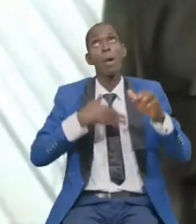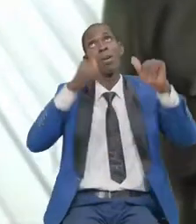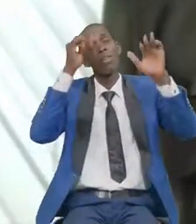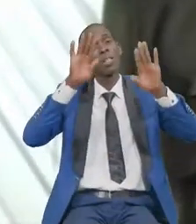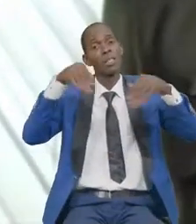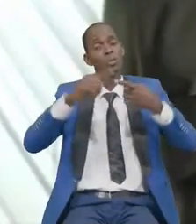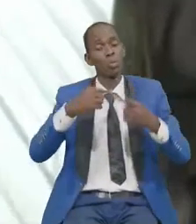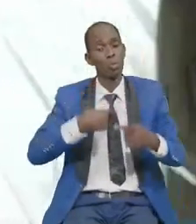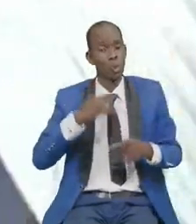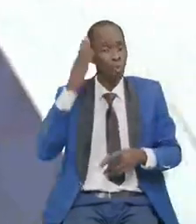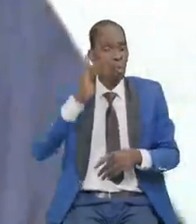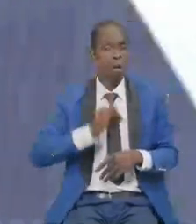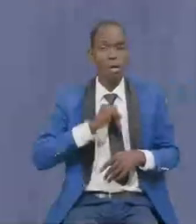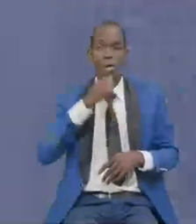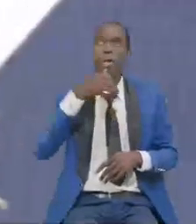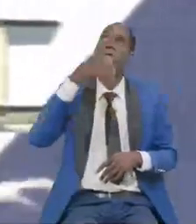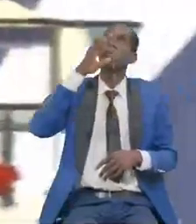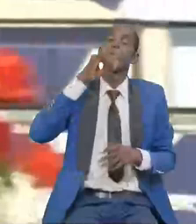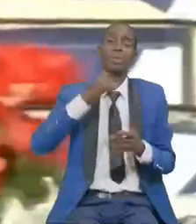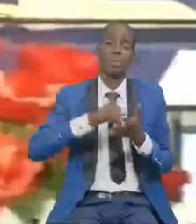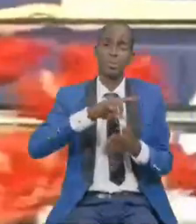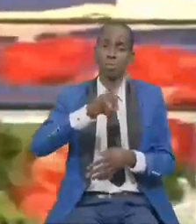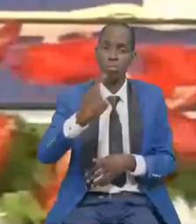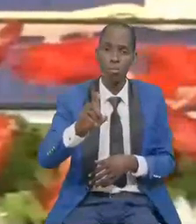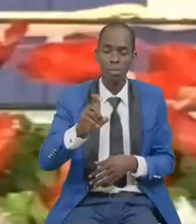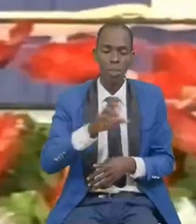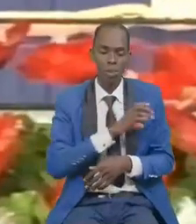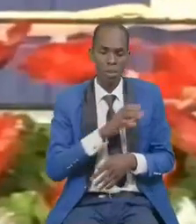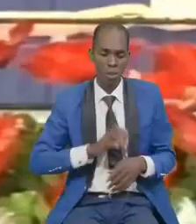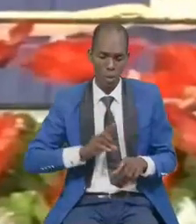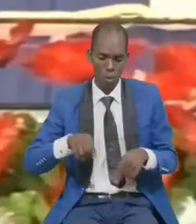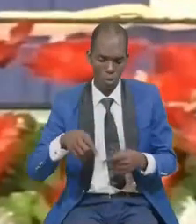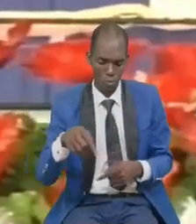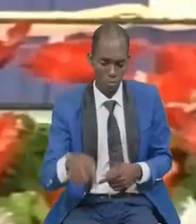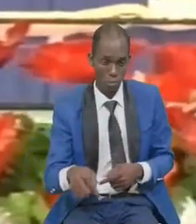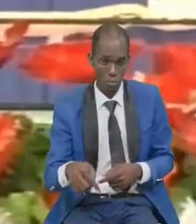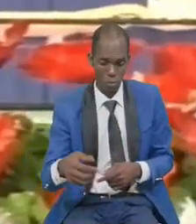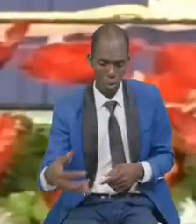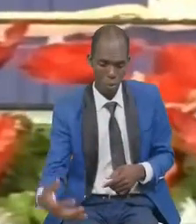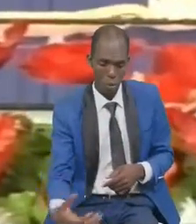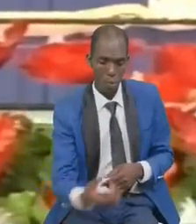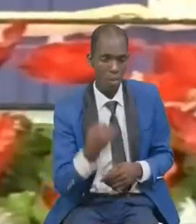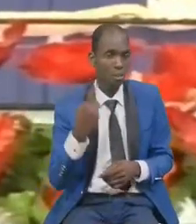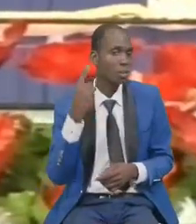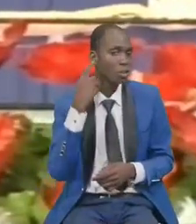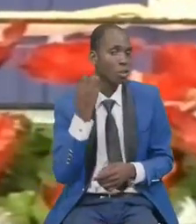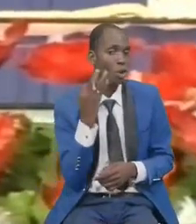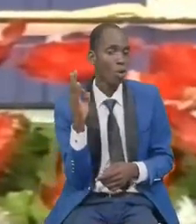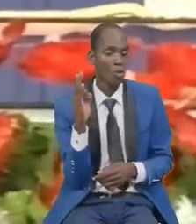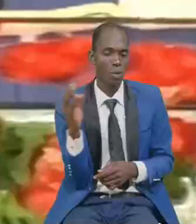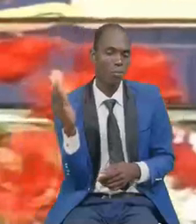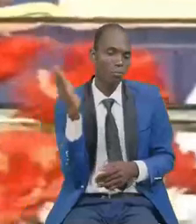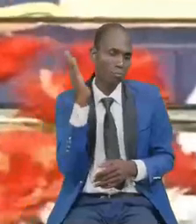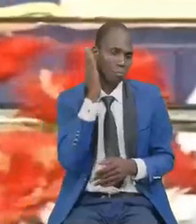boire? Il s'est baissé, il a ramassé l'oreille coupée et l'a replacée. Il dit,